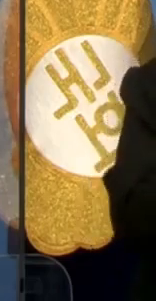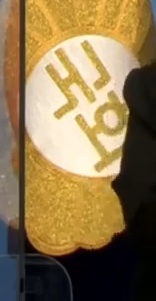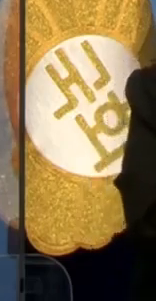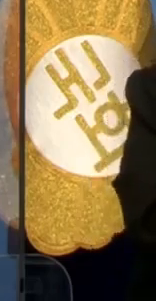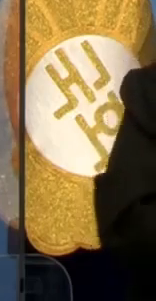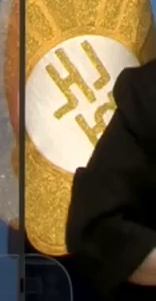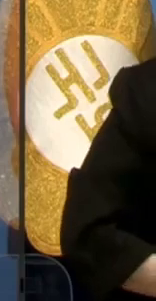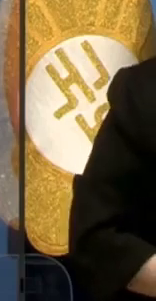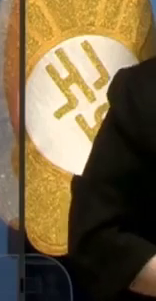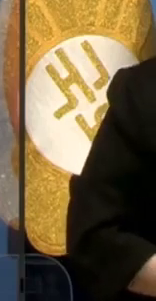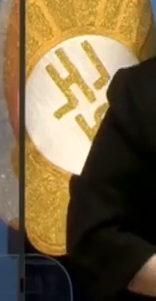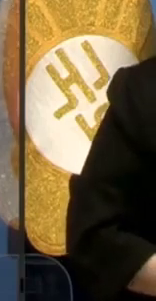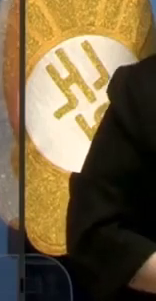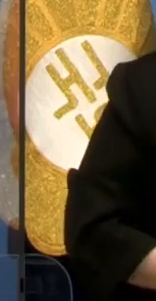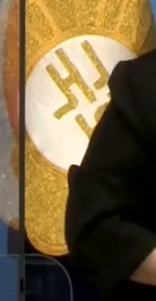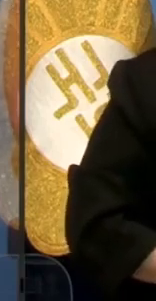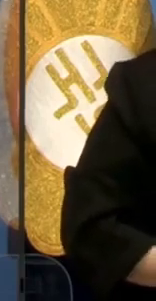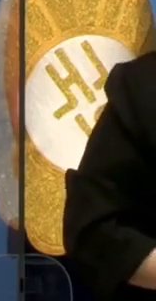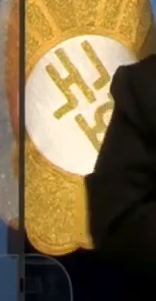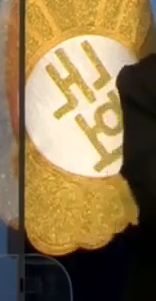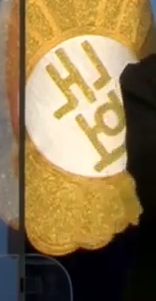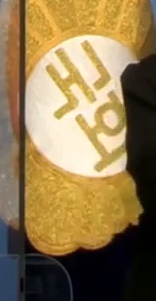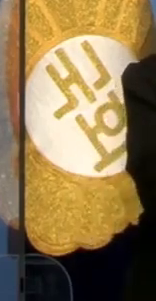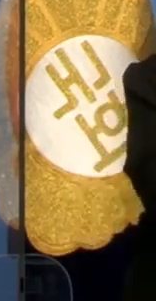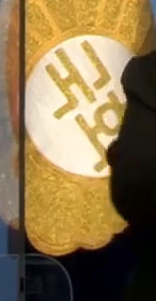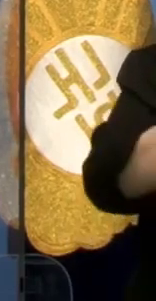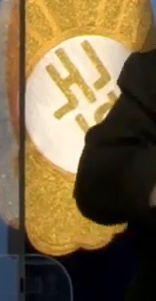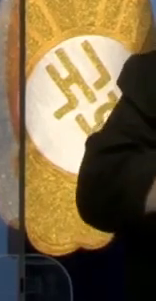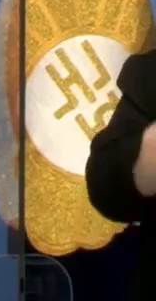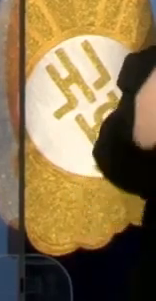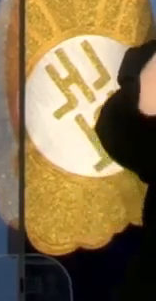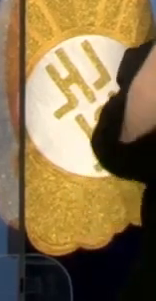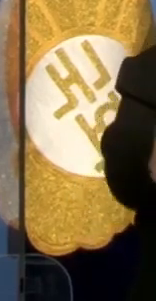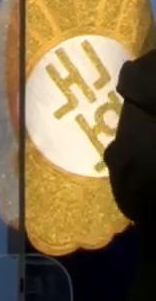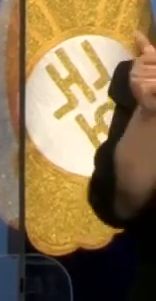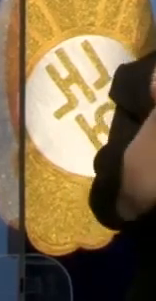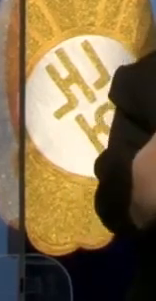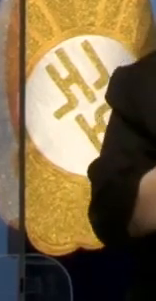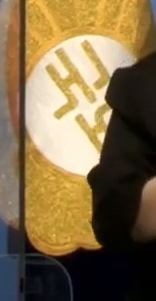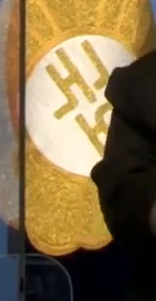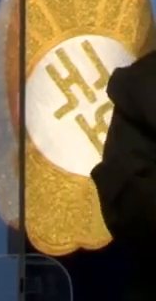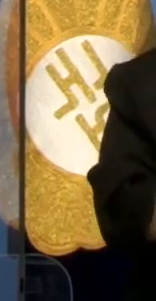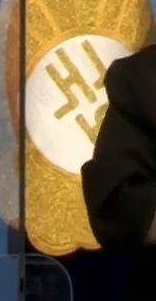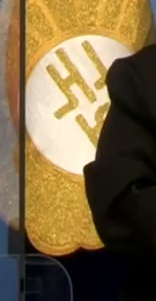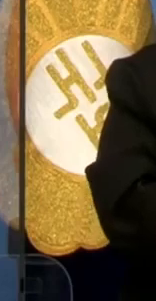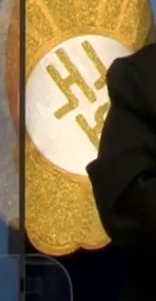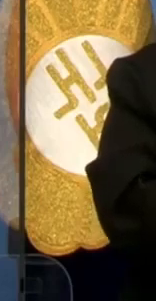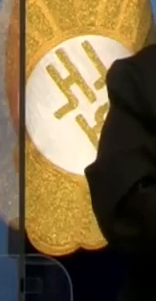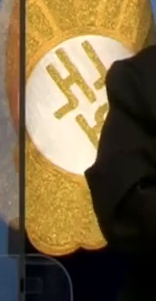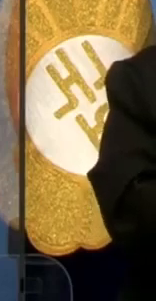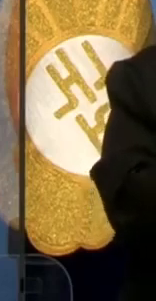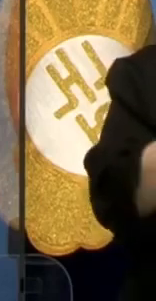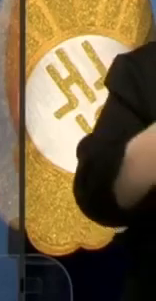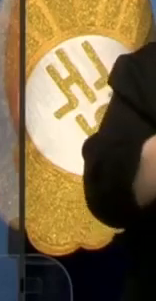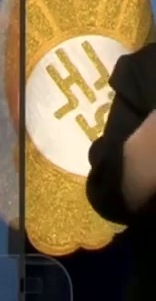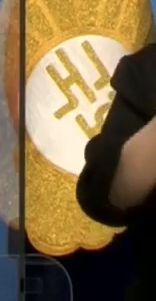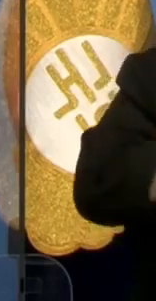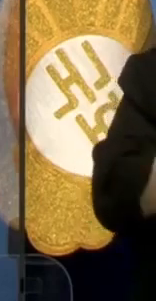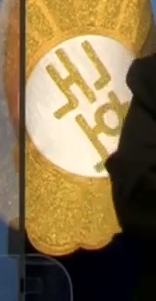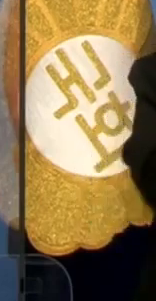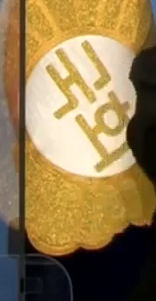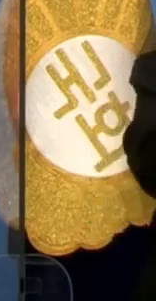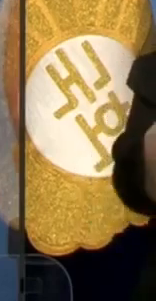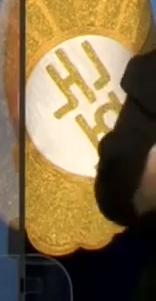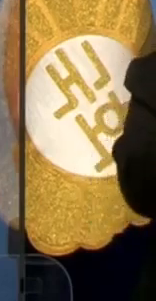했습니다. 최 전 원장 집안은 병역 명문가로 불리기도 합니다. 최 전 원장은 육군 법무관으로 3년간